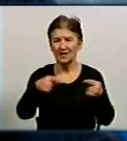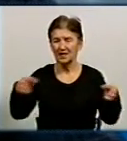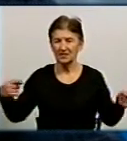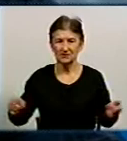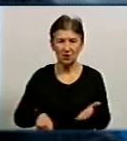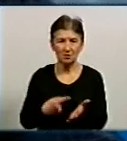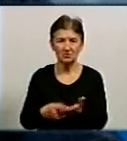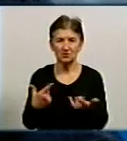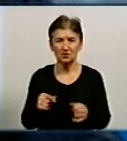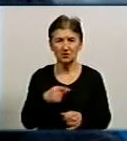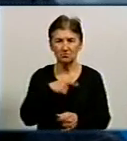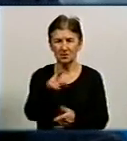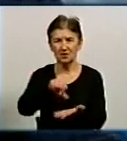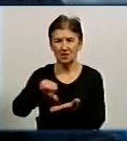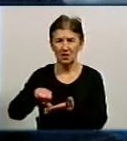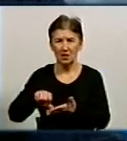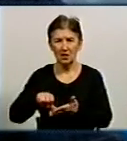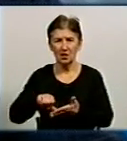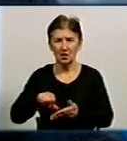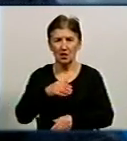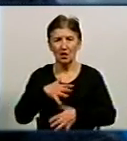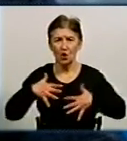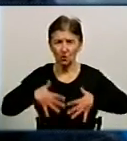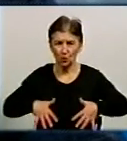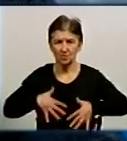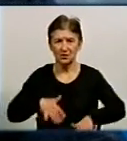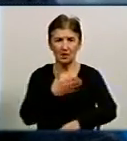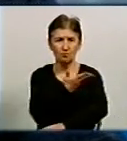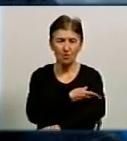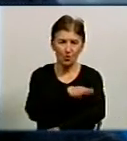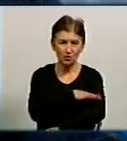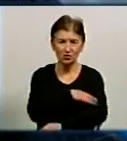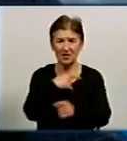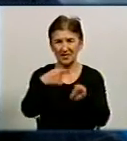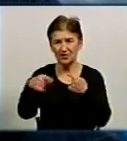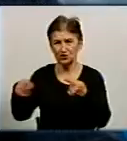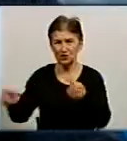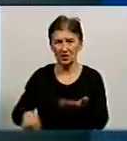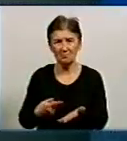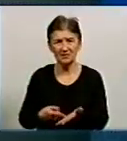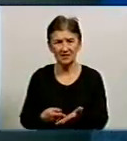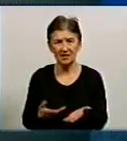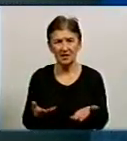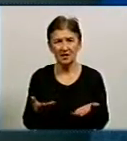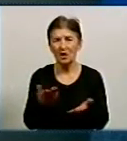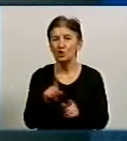були представники і Грузії, і Польщі, і інших міст України. Я вам давайте скажу, відволікнемо, що у нас найкращого, якщо говорити про